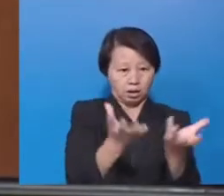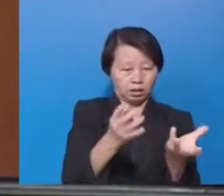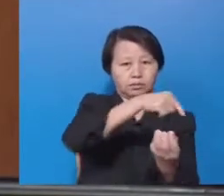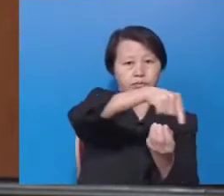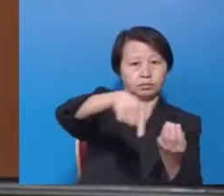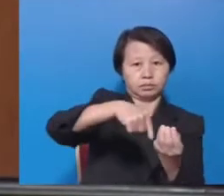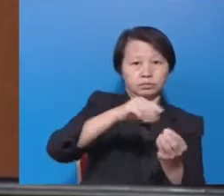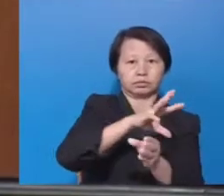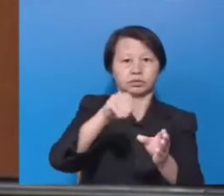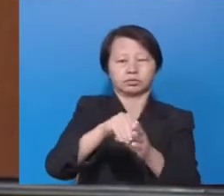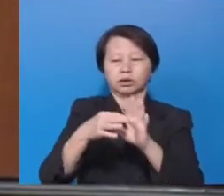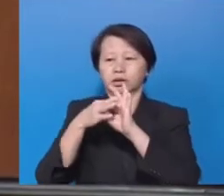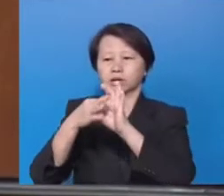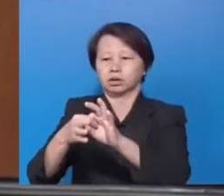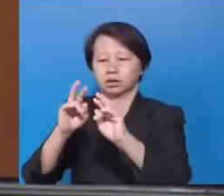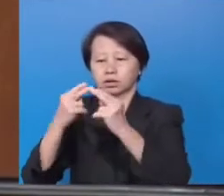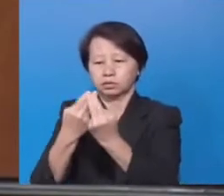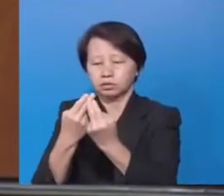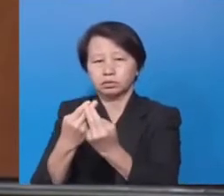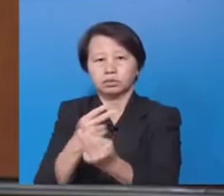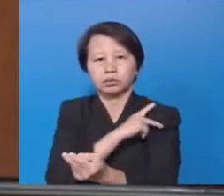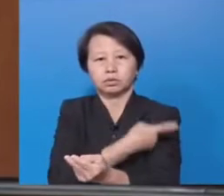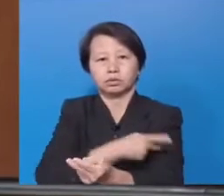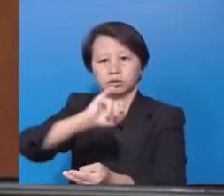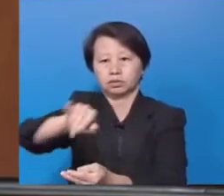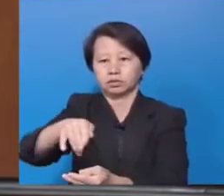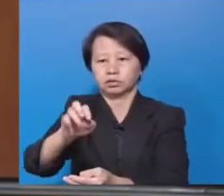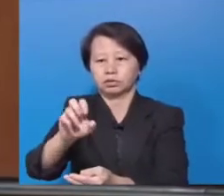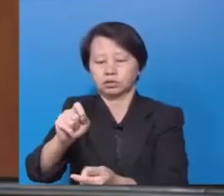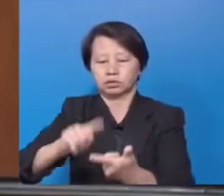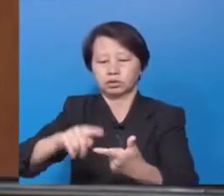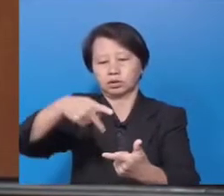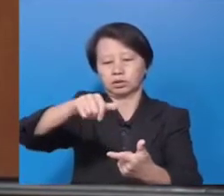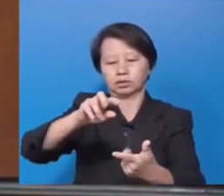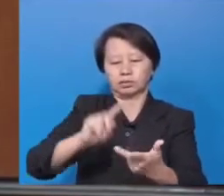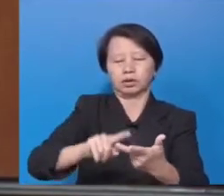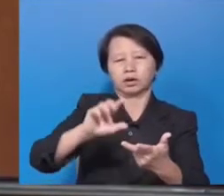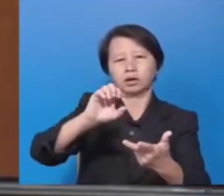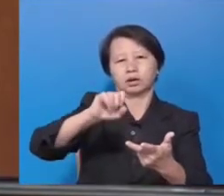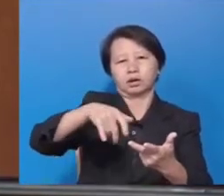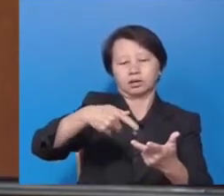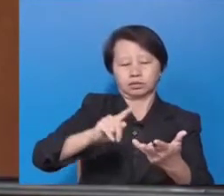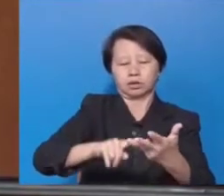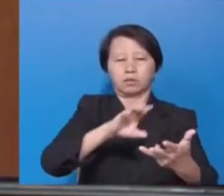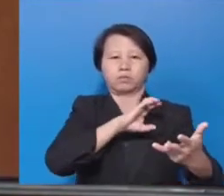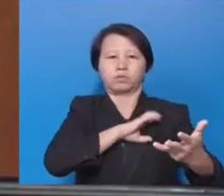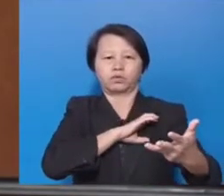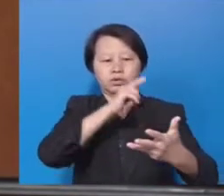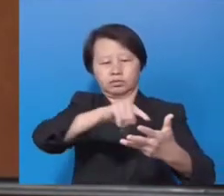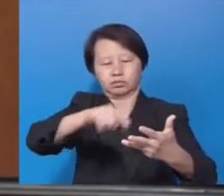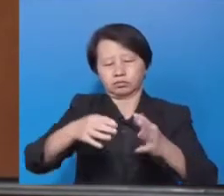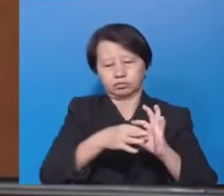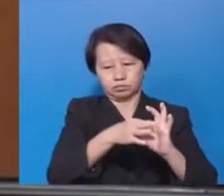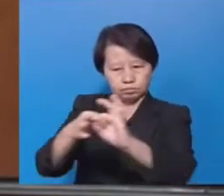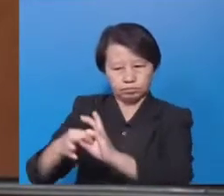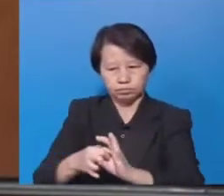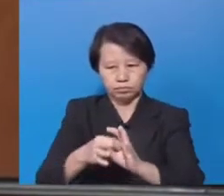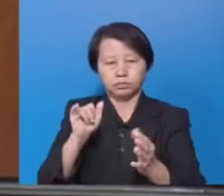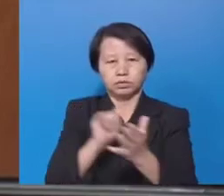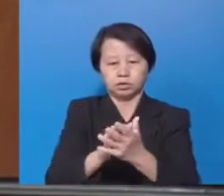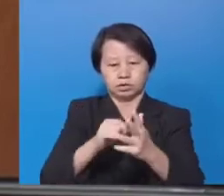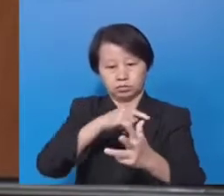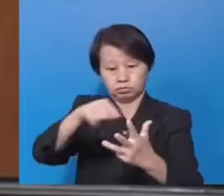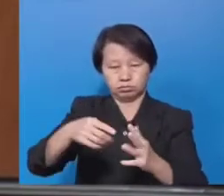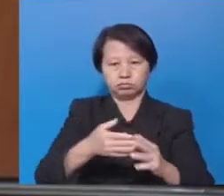yang melibatkan kerjasama antar unit berkuasa just fun aja Bike dan juga polisi rajamice dan ini alam